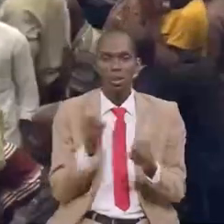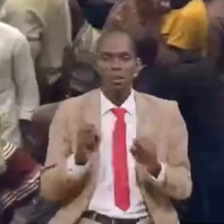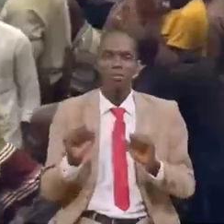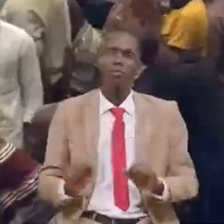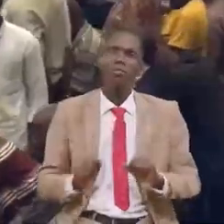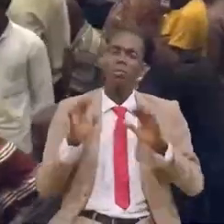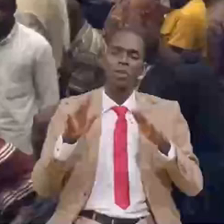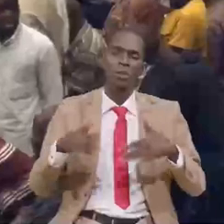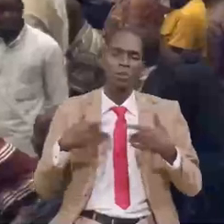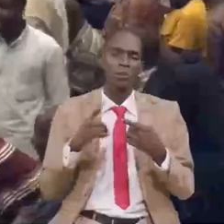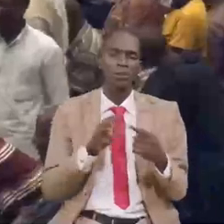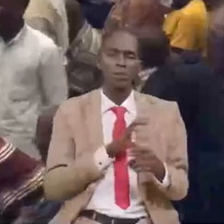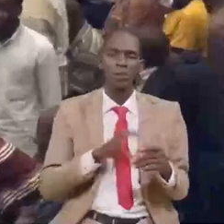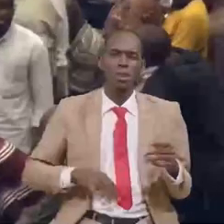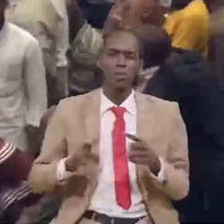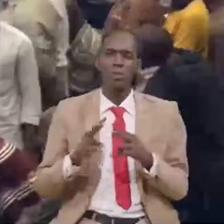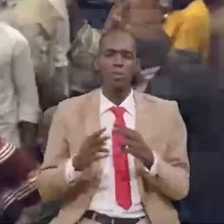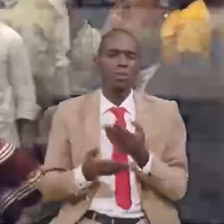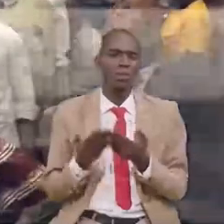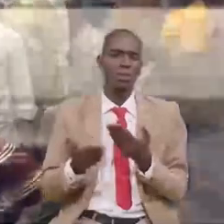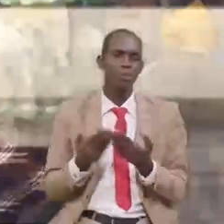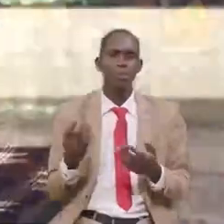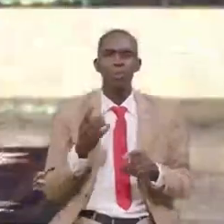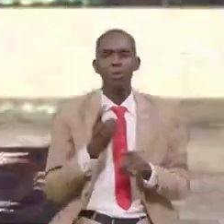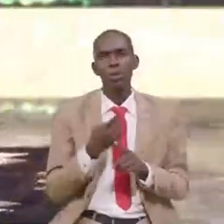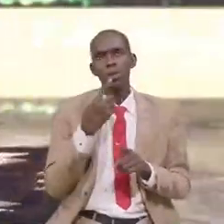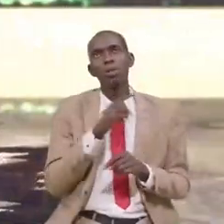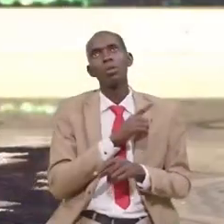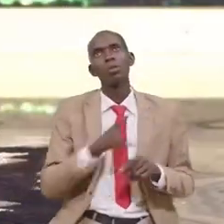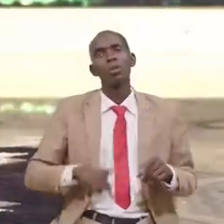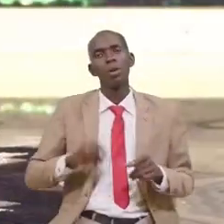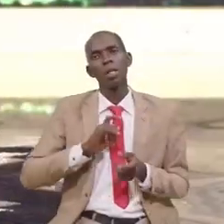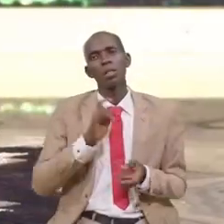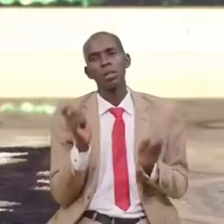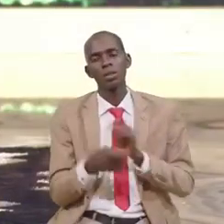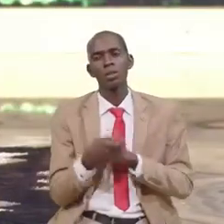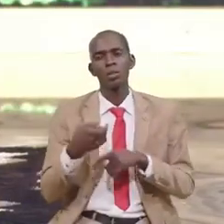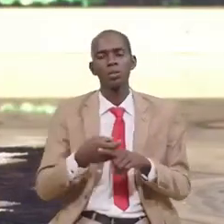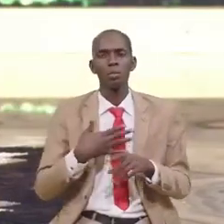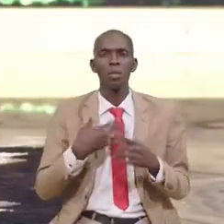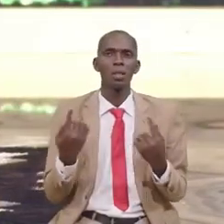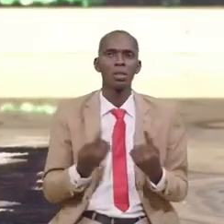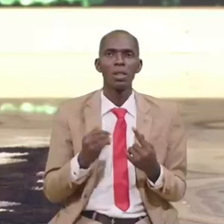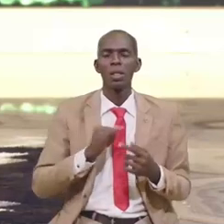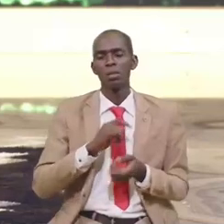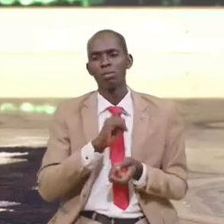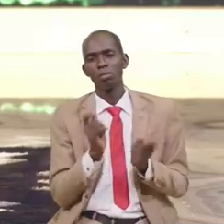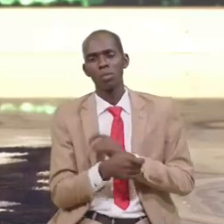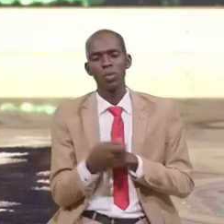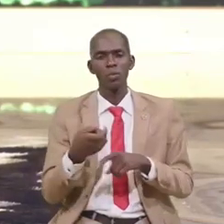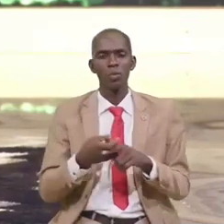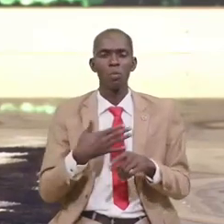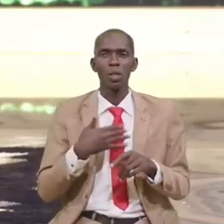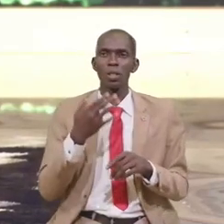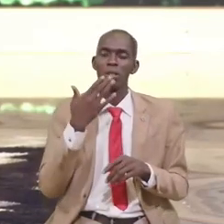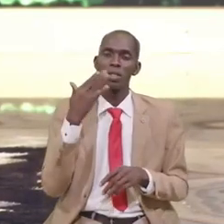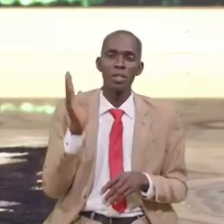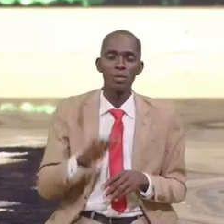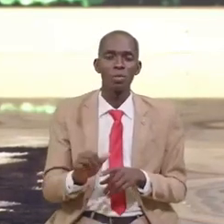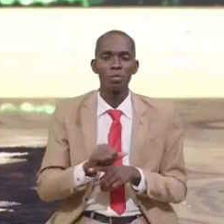votre vie à Christ. Très simple, il faut dire, Seigneur, je me détourne de mes péchés, je me détourne de mes méfaits, je